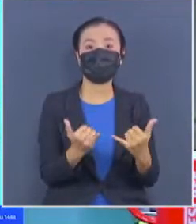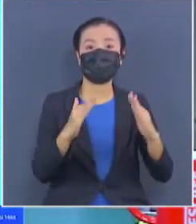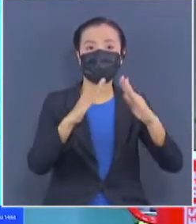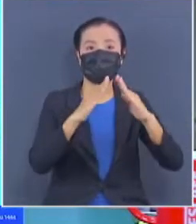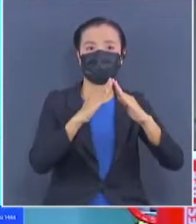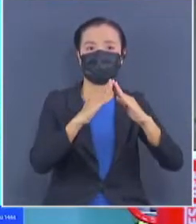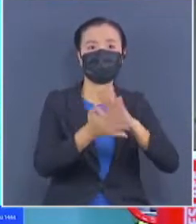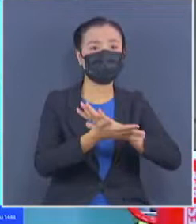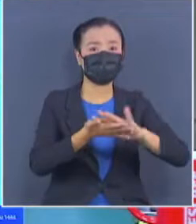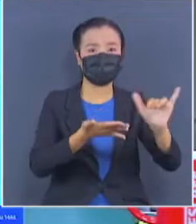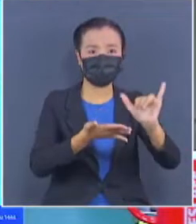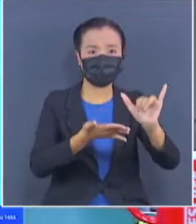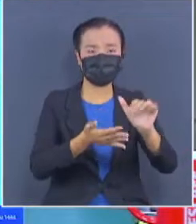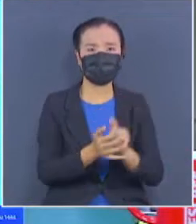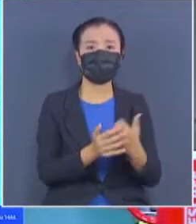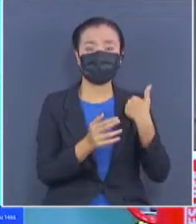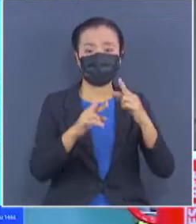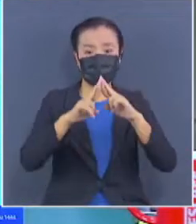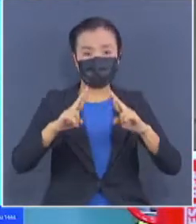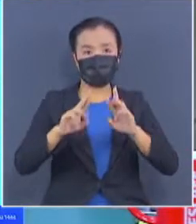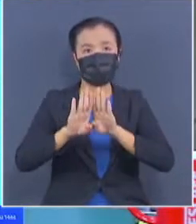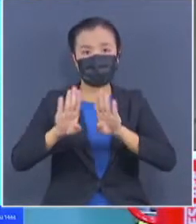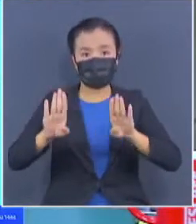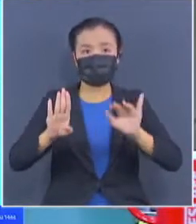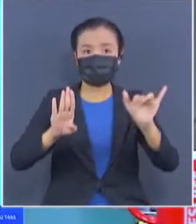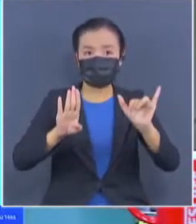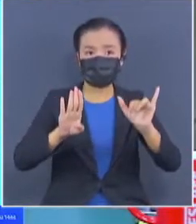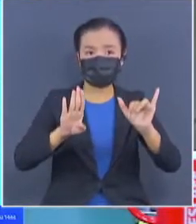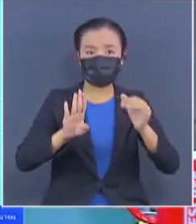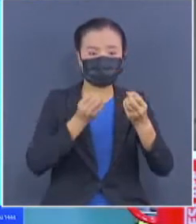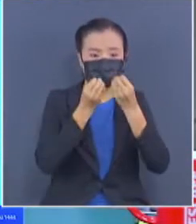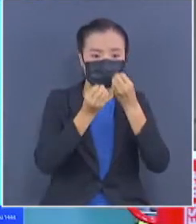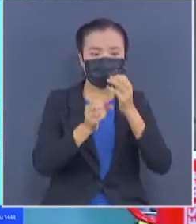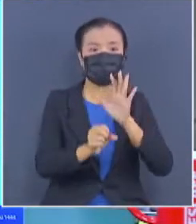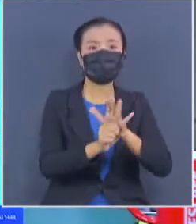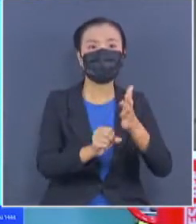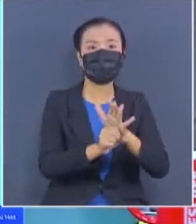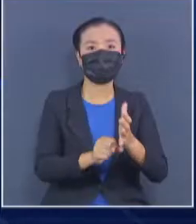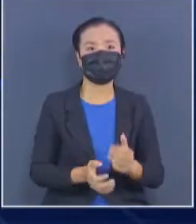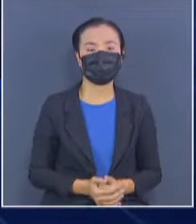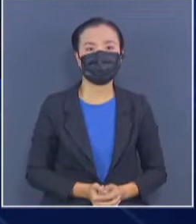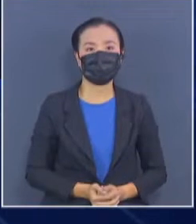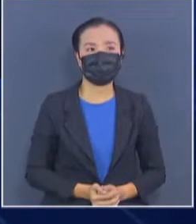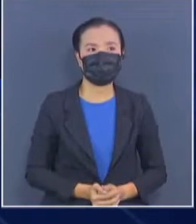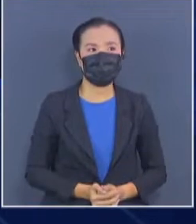โรงอาหารไม่เสร็จครับก็เลยทำให้บางร้านเปิดไม่ได้บางร้านเปิดด้านอาหารก็ไม่พอกินด้วยครับ